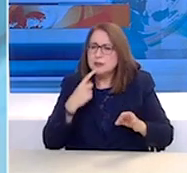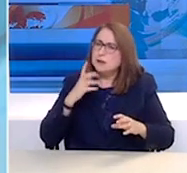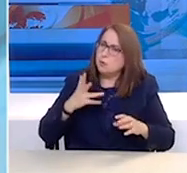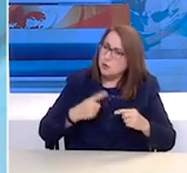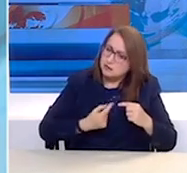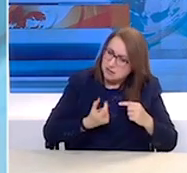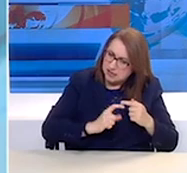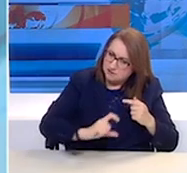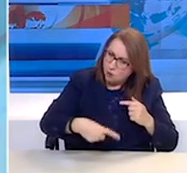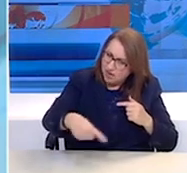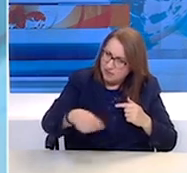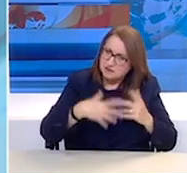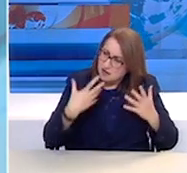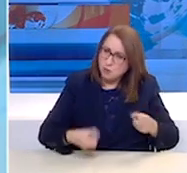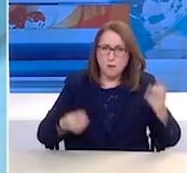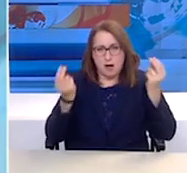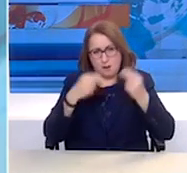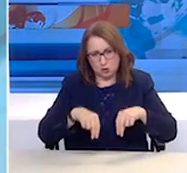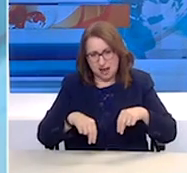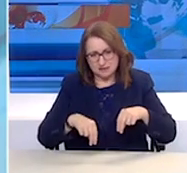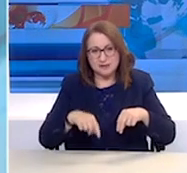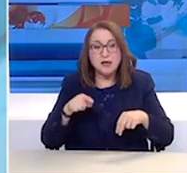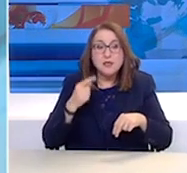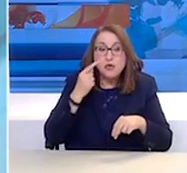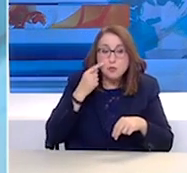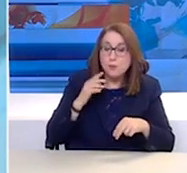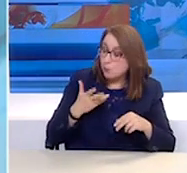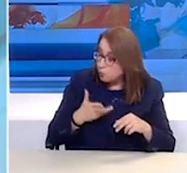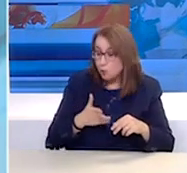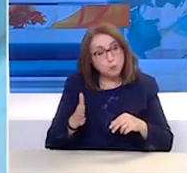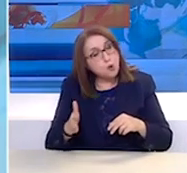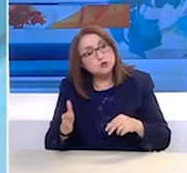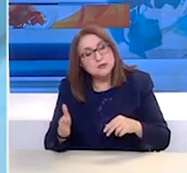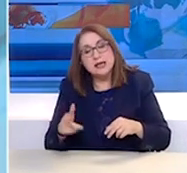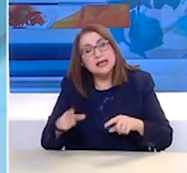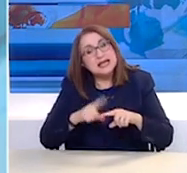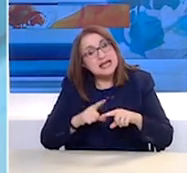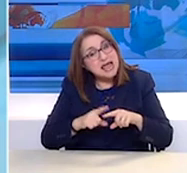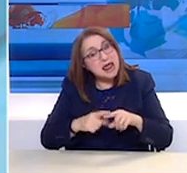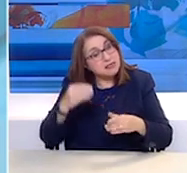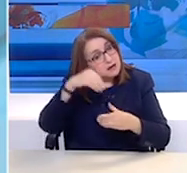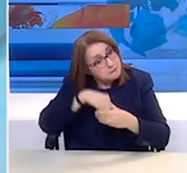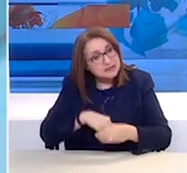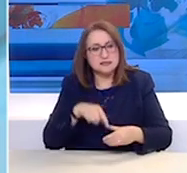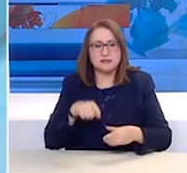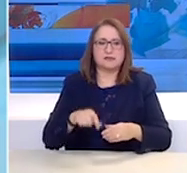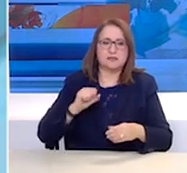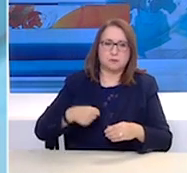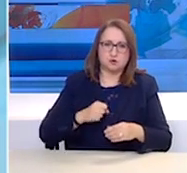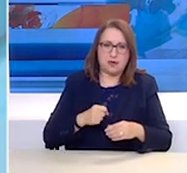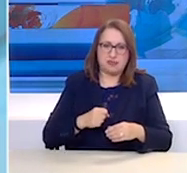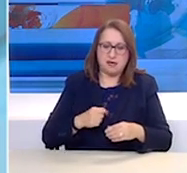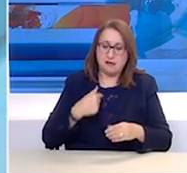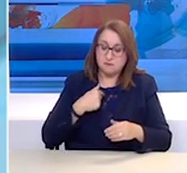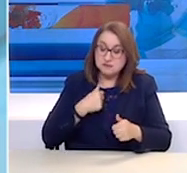μερικές εβδομάδες, που θα μας κατευθύνουν προς τη μια ή την άλλη κατεύθυνση. Και η πατρίδα μας είναι μέσα σε αυτή την προσπάθεια, πρωτοπόρος και